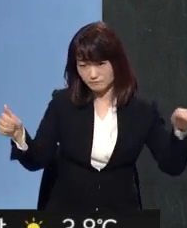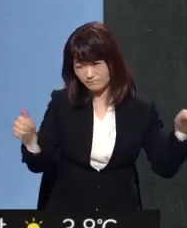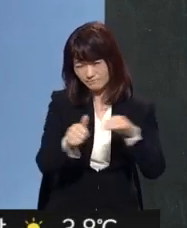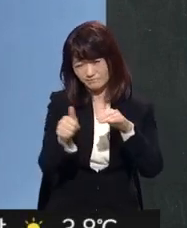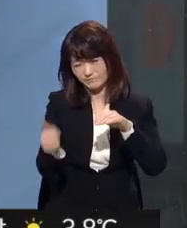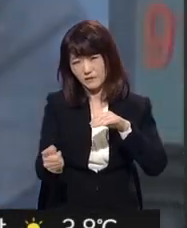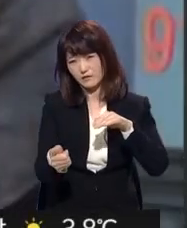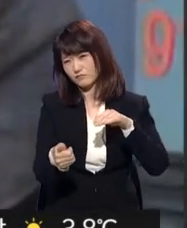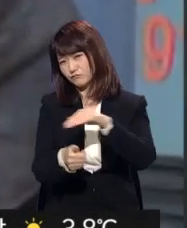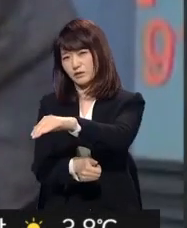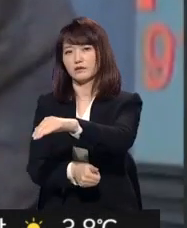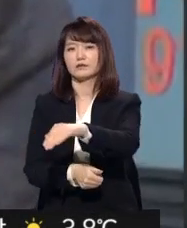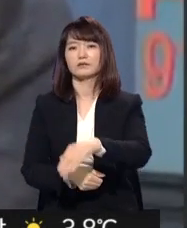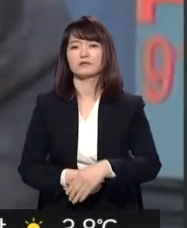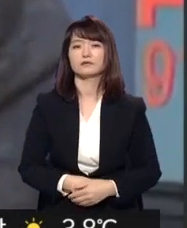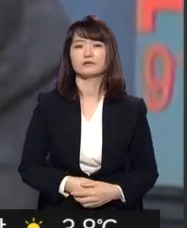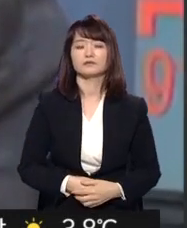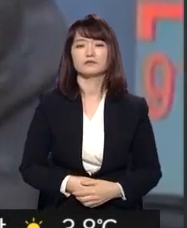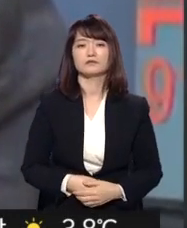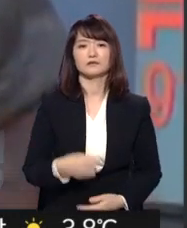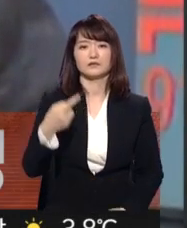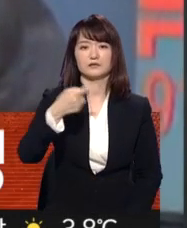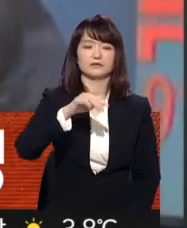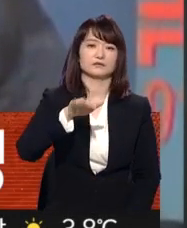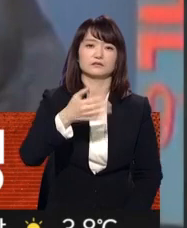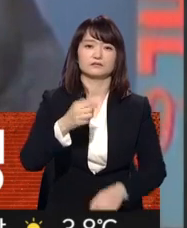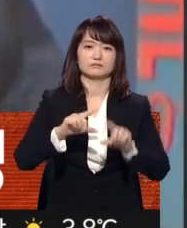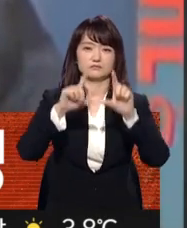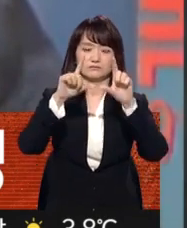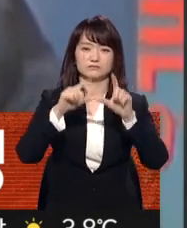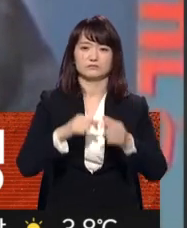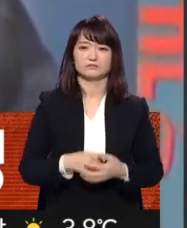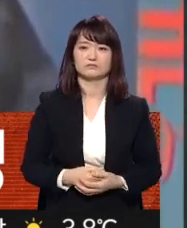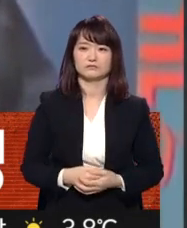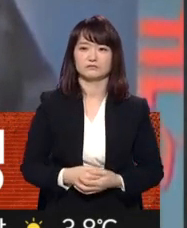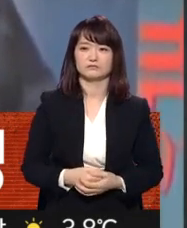겁니다 자 90년대 저는